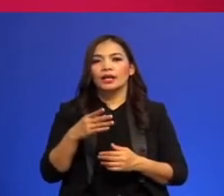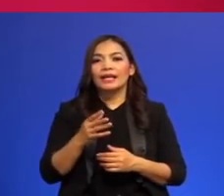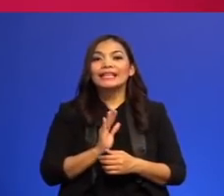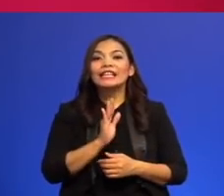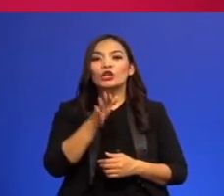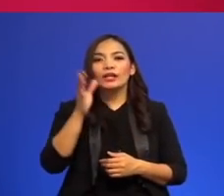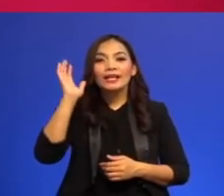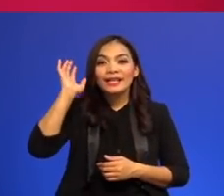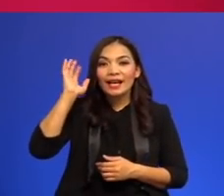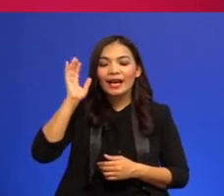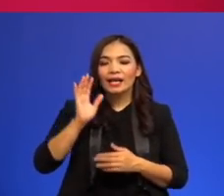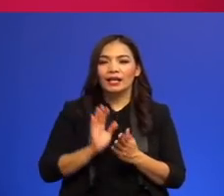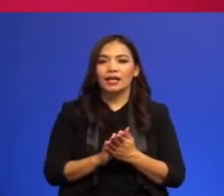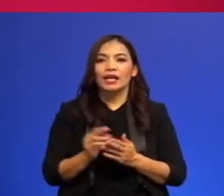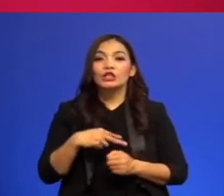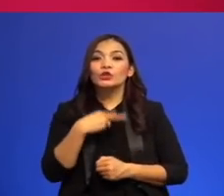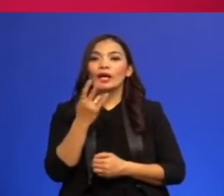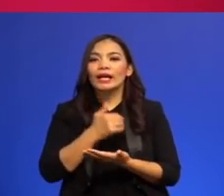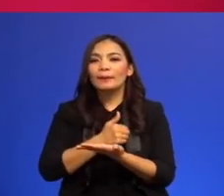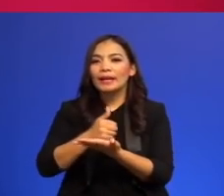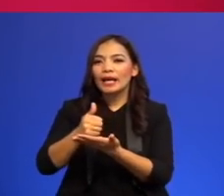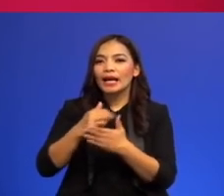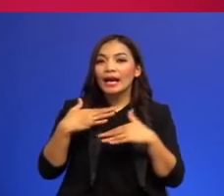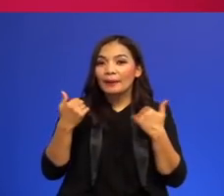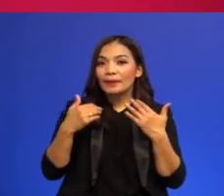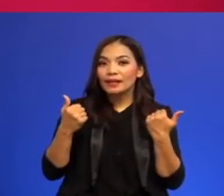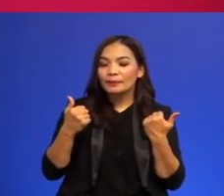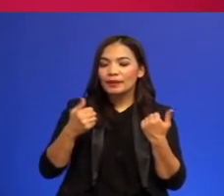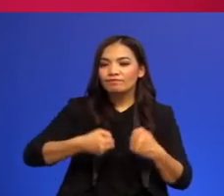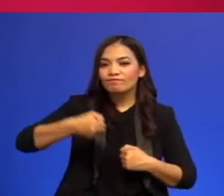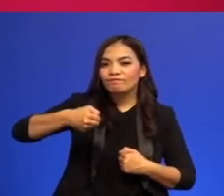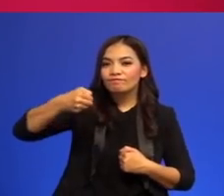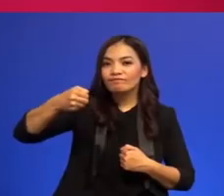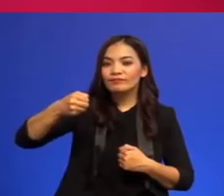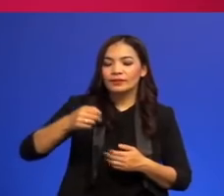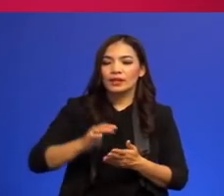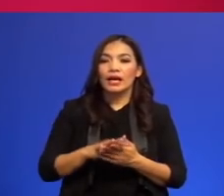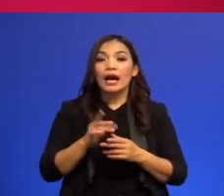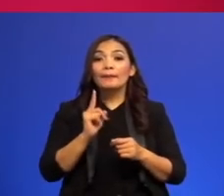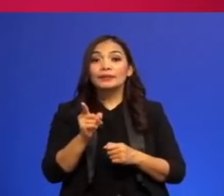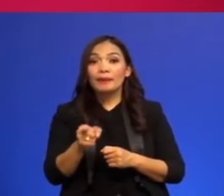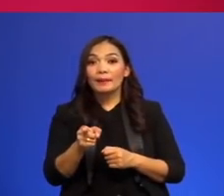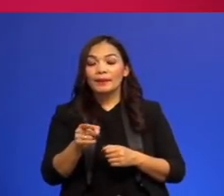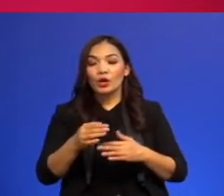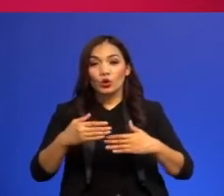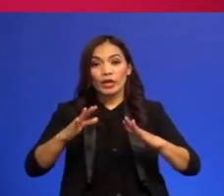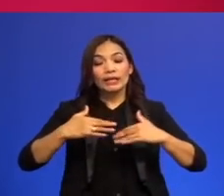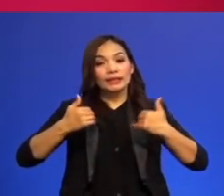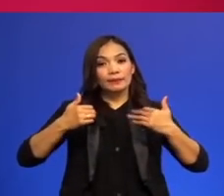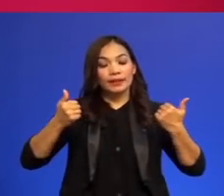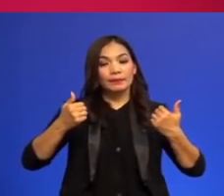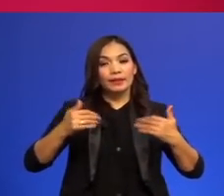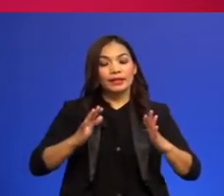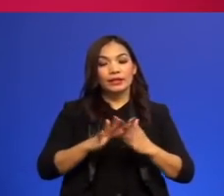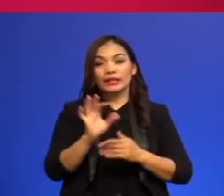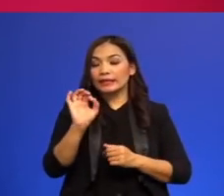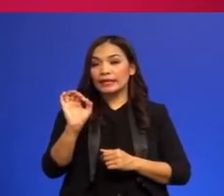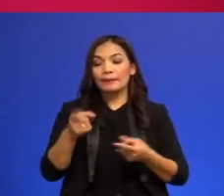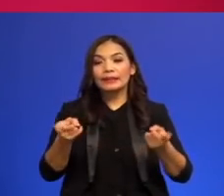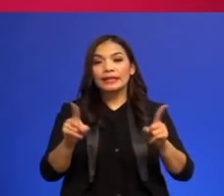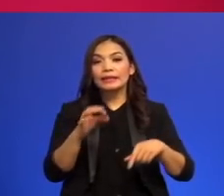kebenaran. Berkemas-kemas. Kalau sudah berkemas-kemas, kita itu jadi nggak pelit.